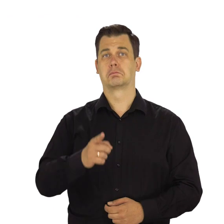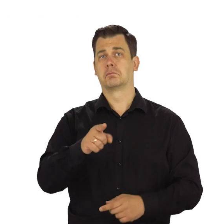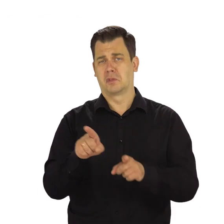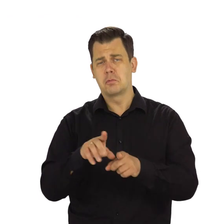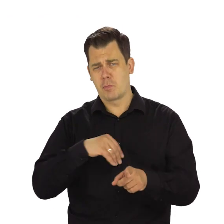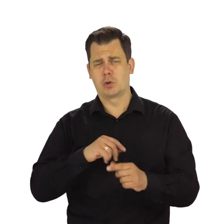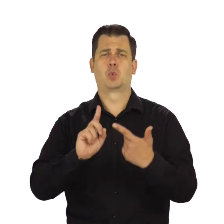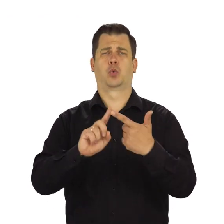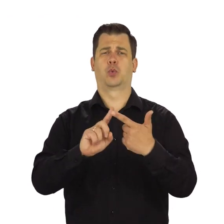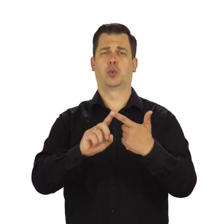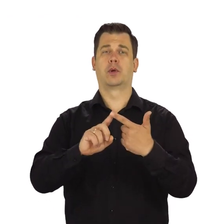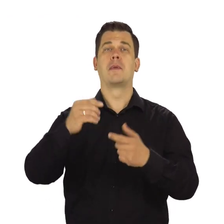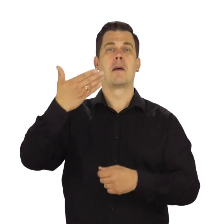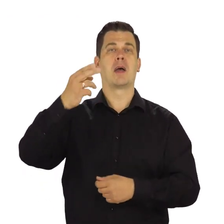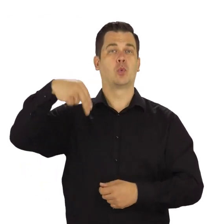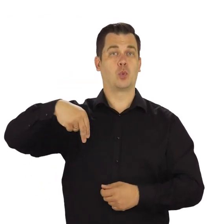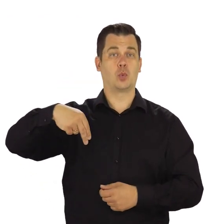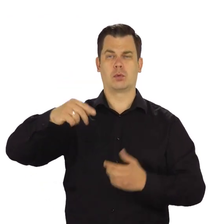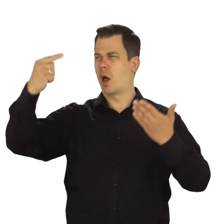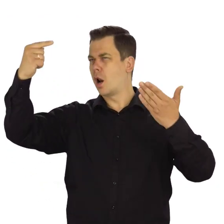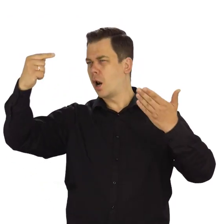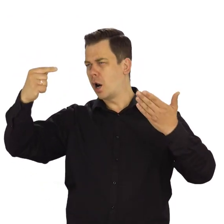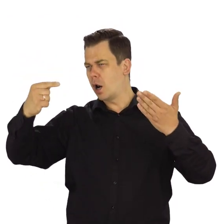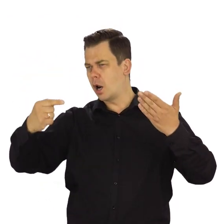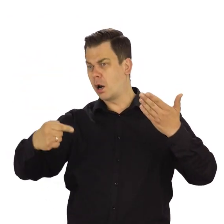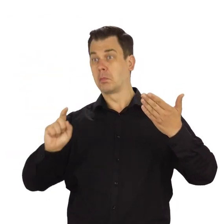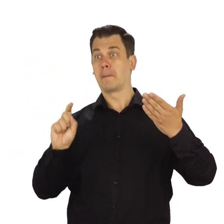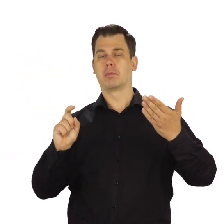Możesz też sprawdzić, czy w menu telefonu masz taką opcję.